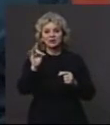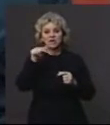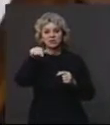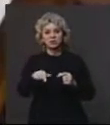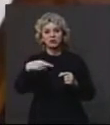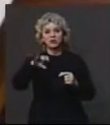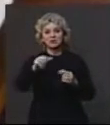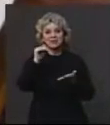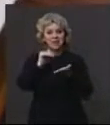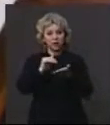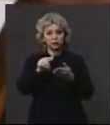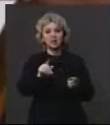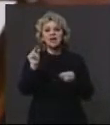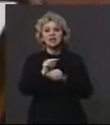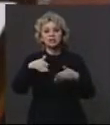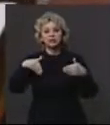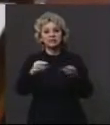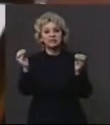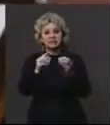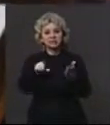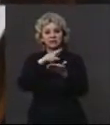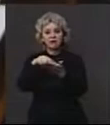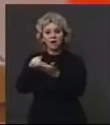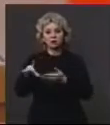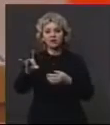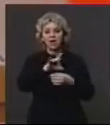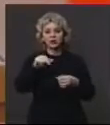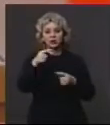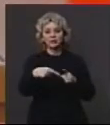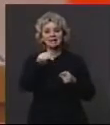Ростове и торпедо в Таганроге, ремонт дорог в десятки городов и районов.